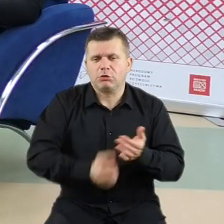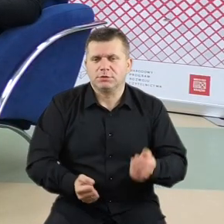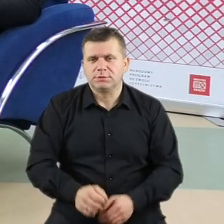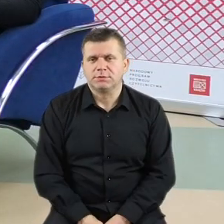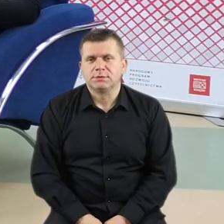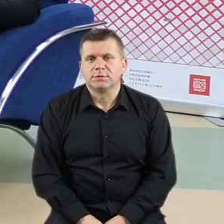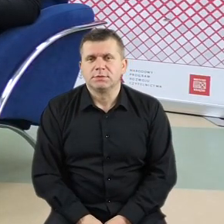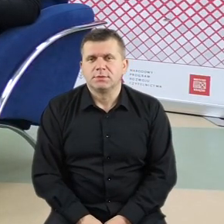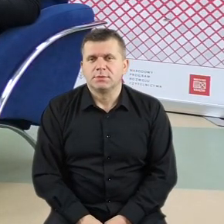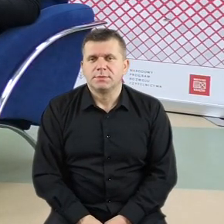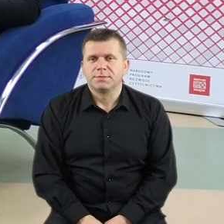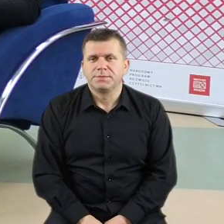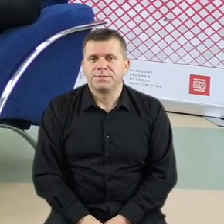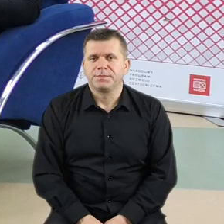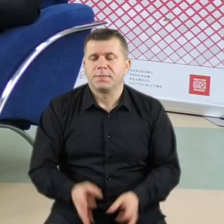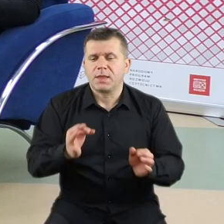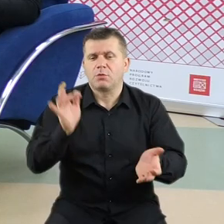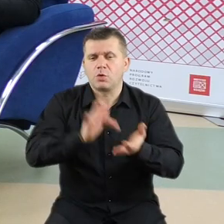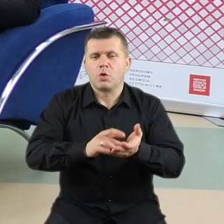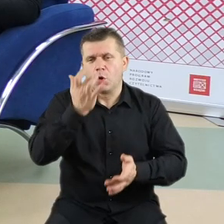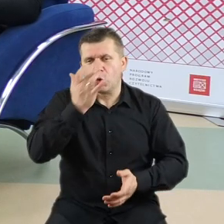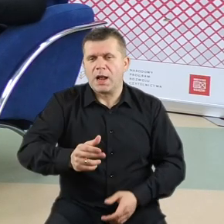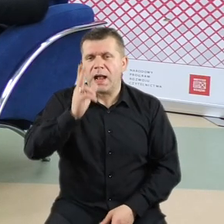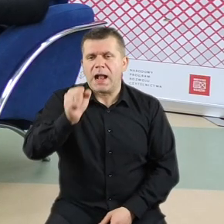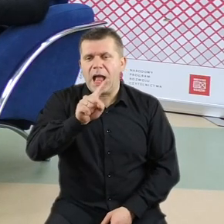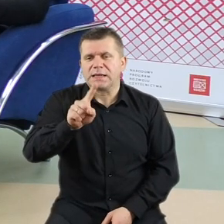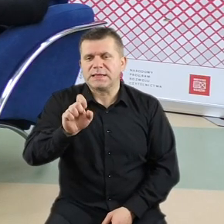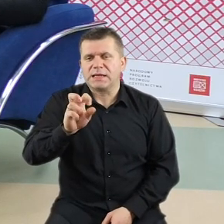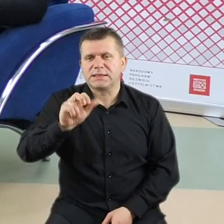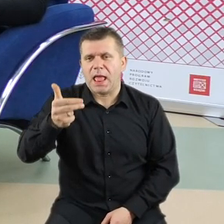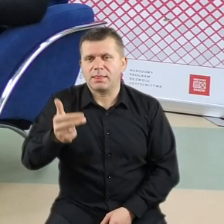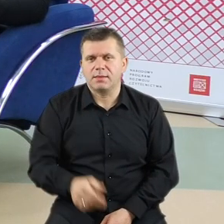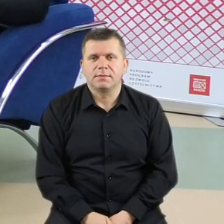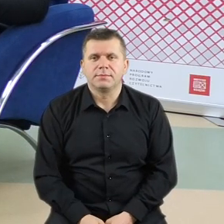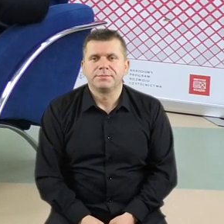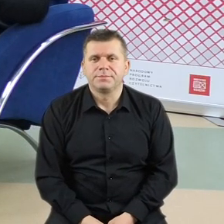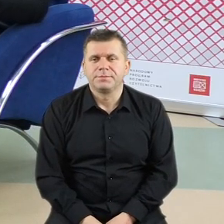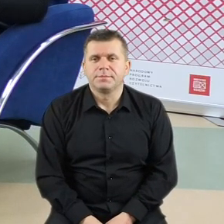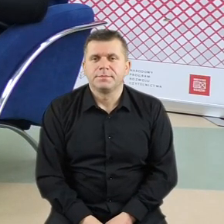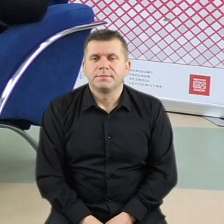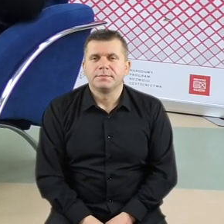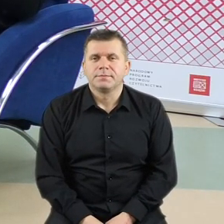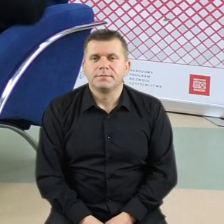No to teraz skoczmy do Rosji, do Kazachstanu. Chciałam chwilę o Dinie porozmawiać.